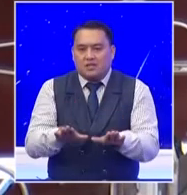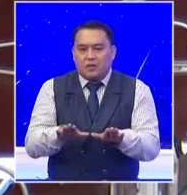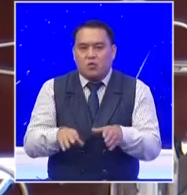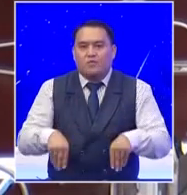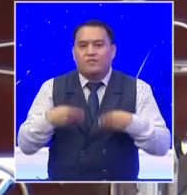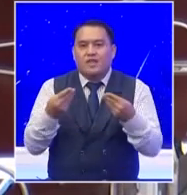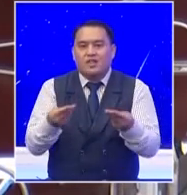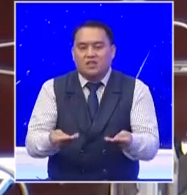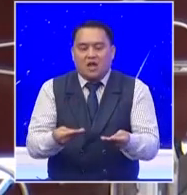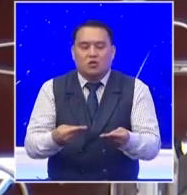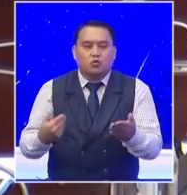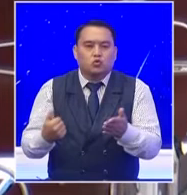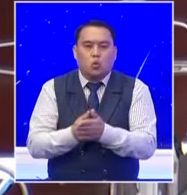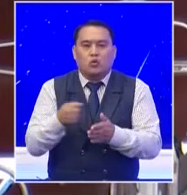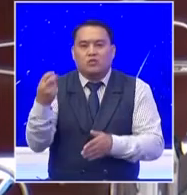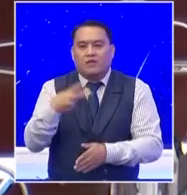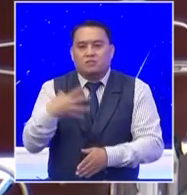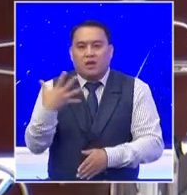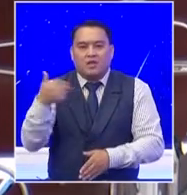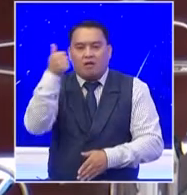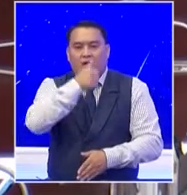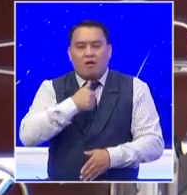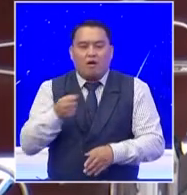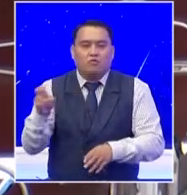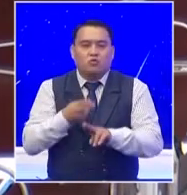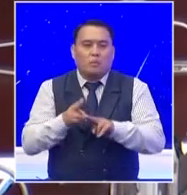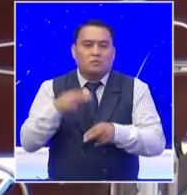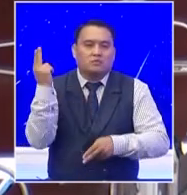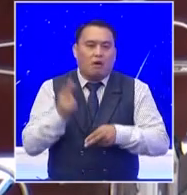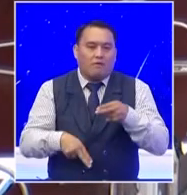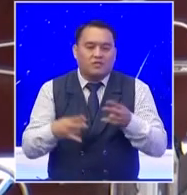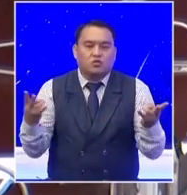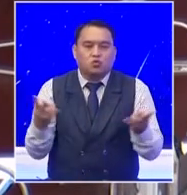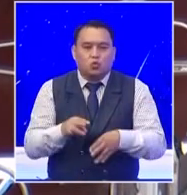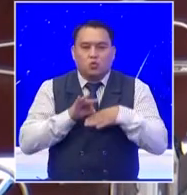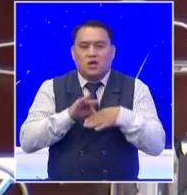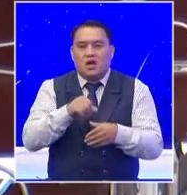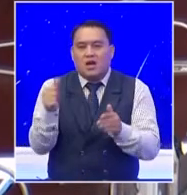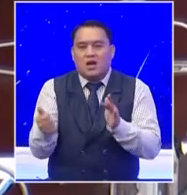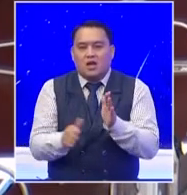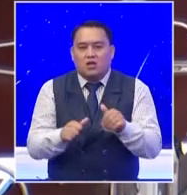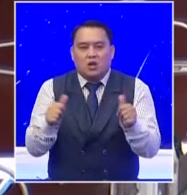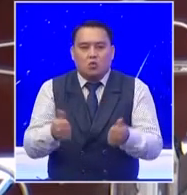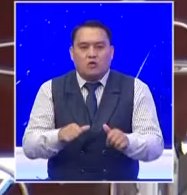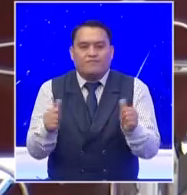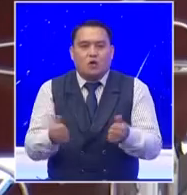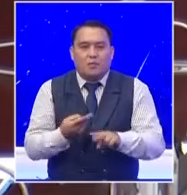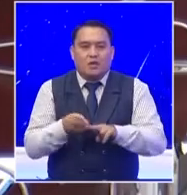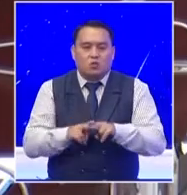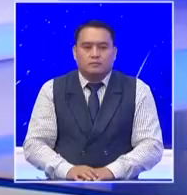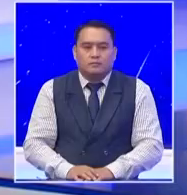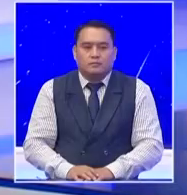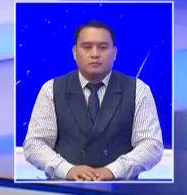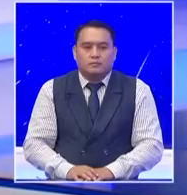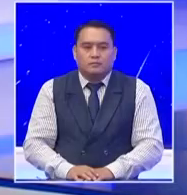Выдачу учебников завершить до 25 августа. Все бумажные версии учебников обязательно должны сопровождаться электронными форматами, размещенными в открытый